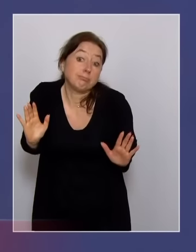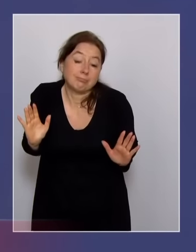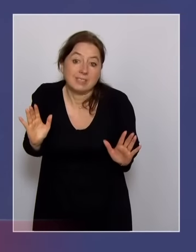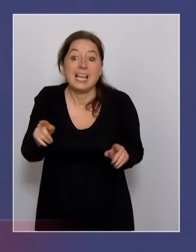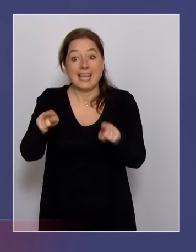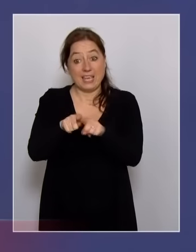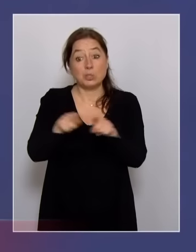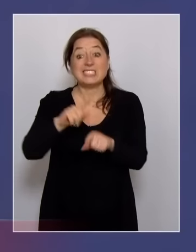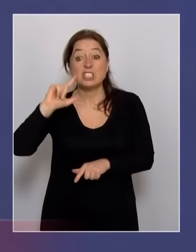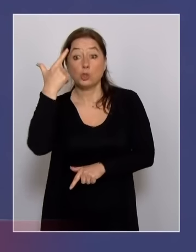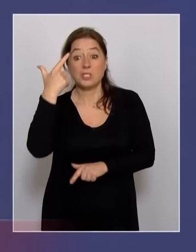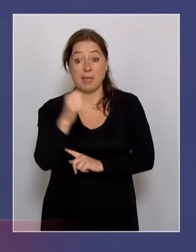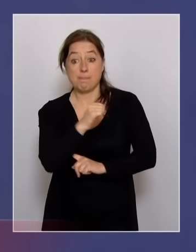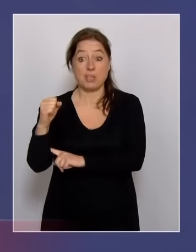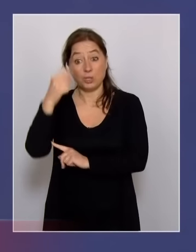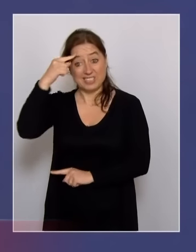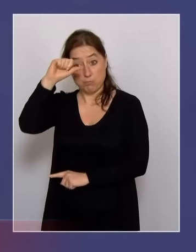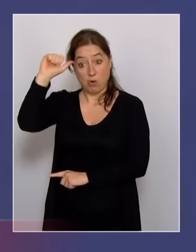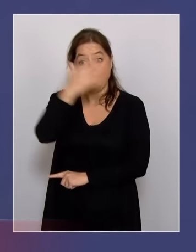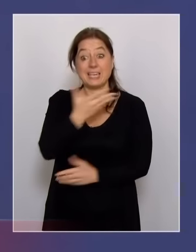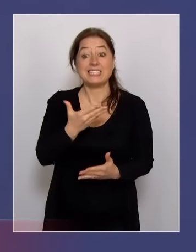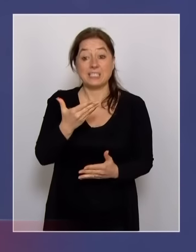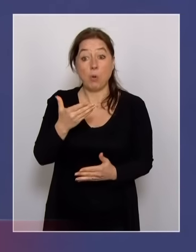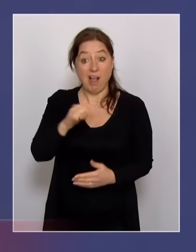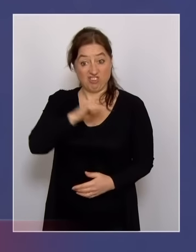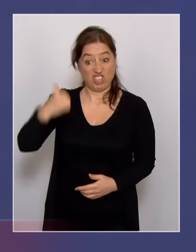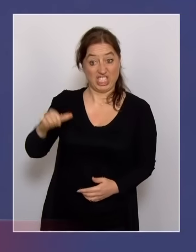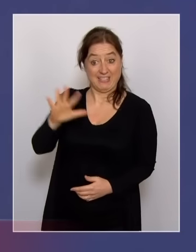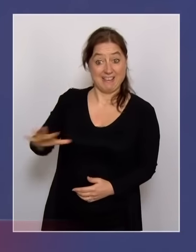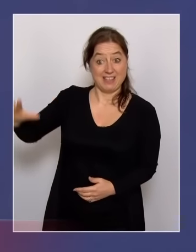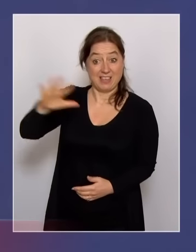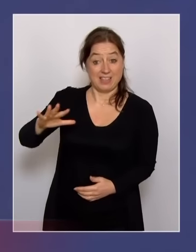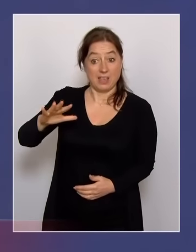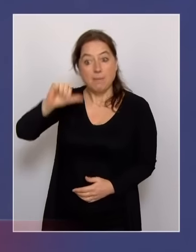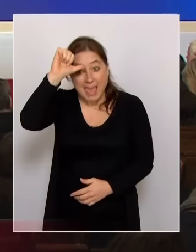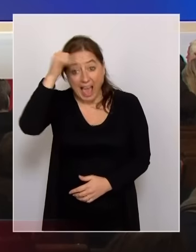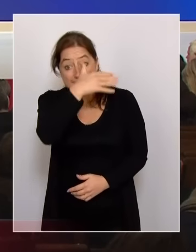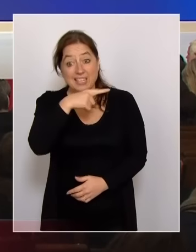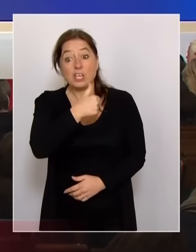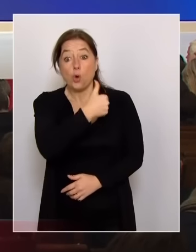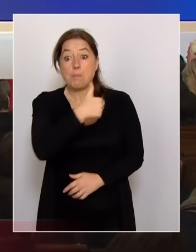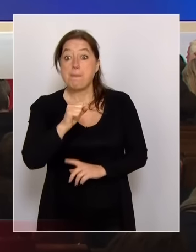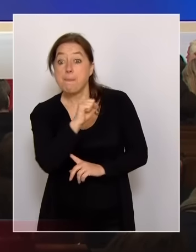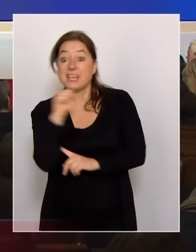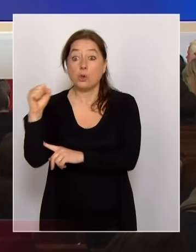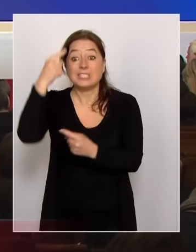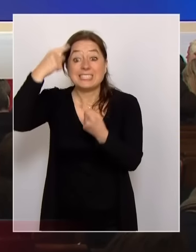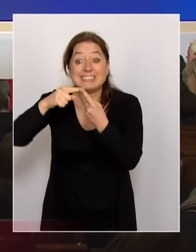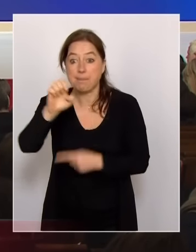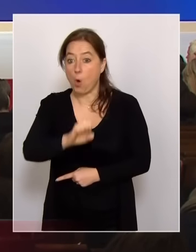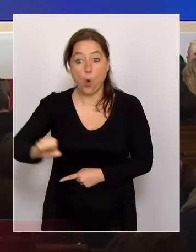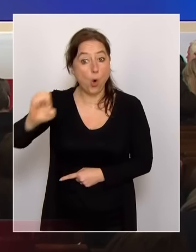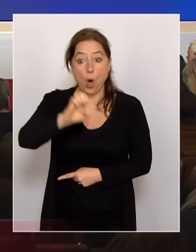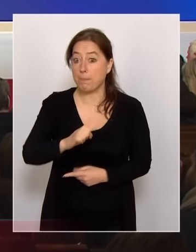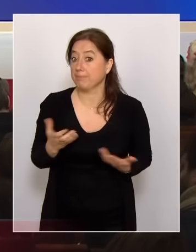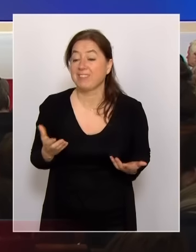question chinoise ensuite. Et la question européenne n'est pas une priorité géopolitique pour les années et les décennies qui viennent, quelle que